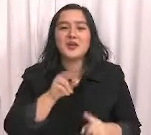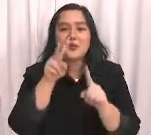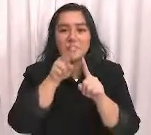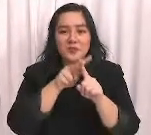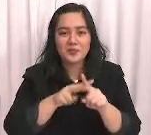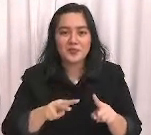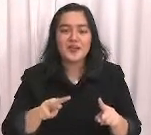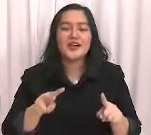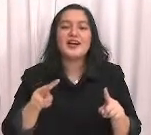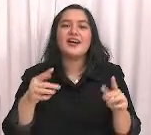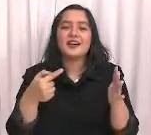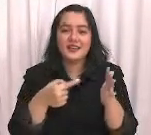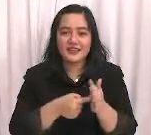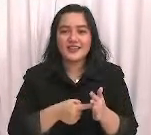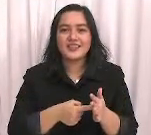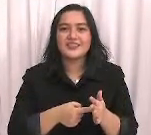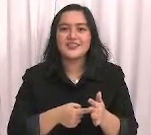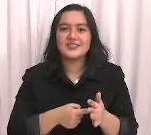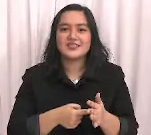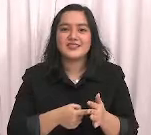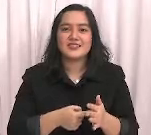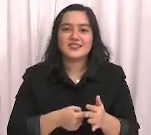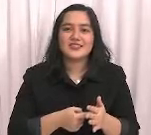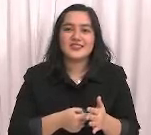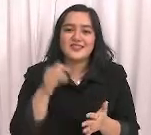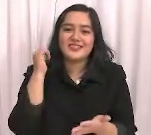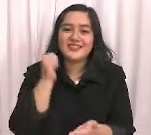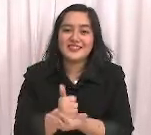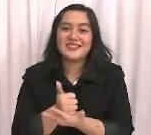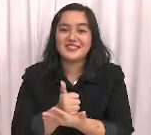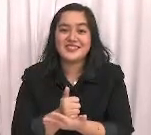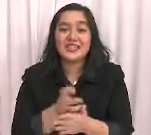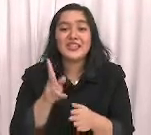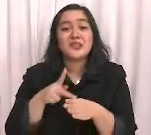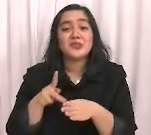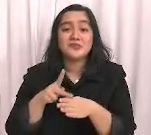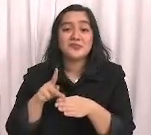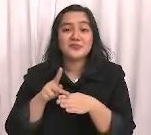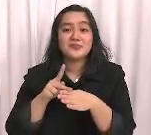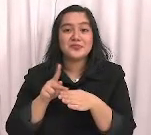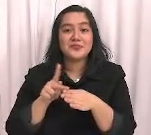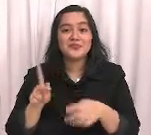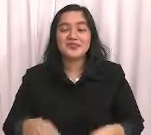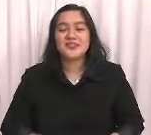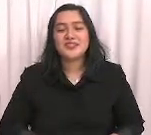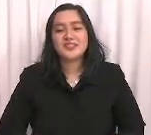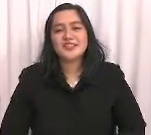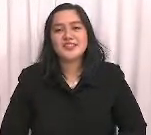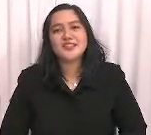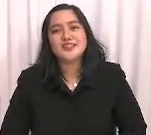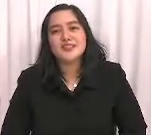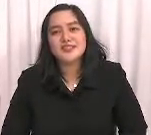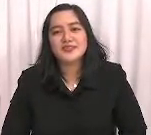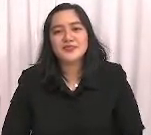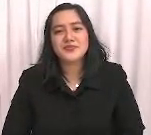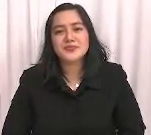ang mga ito. Yun ang pinakamaganda. Prinsipyo ito, no? Amen. ito yung